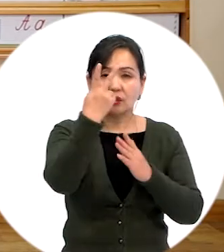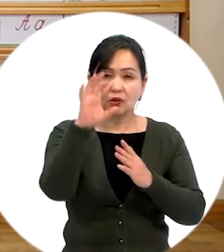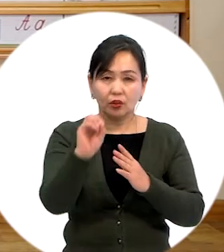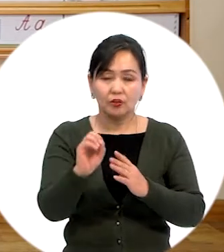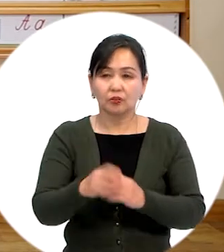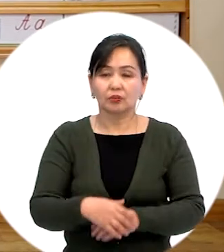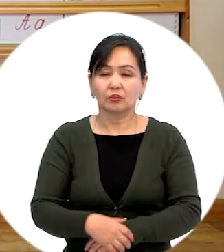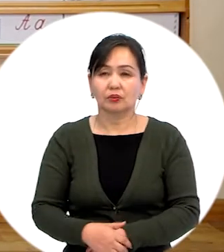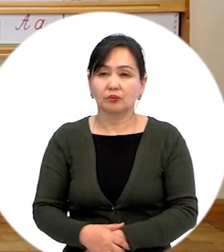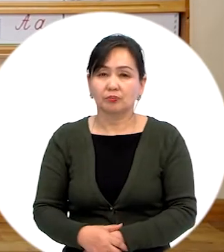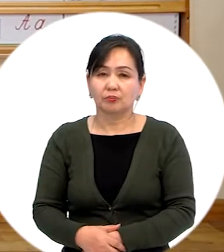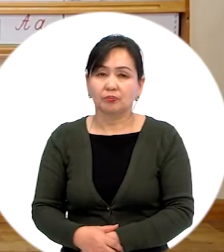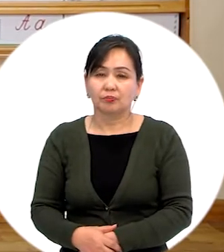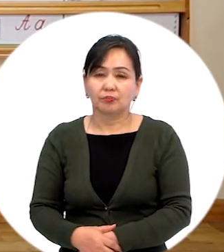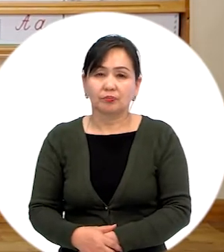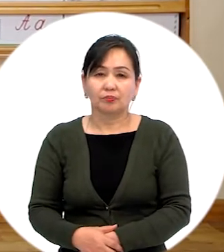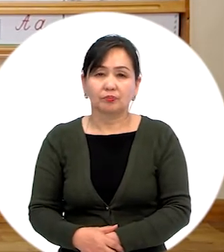20.